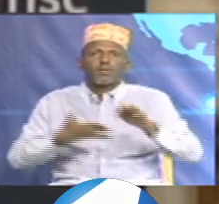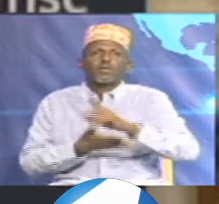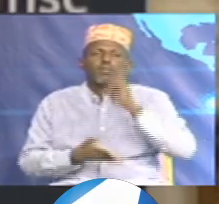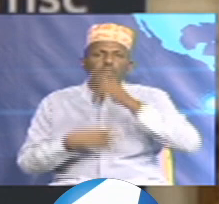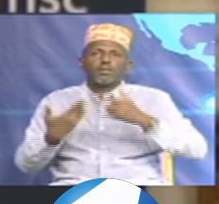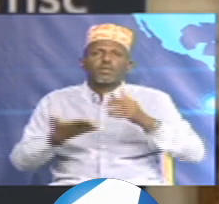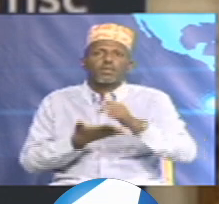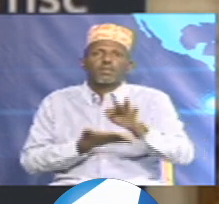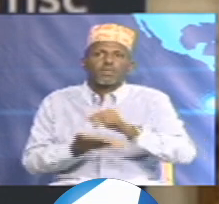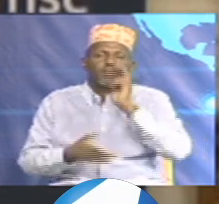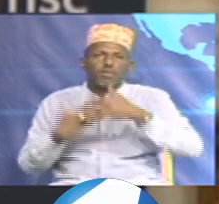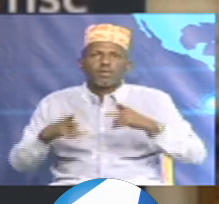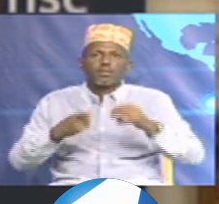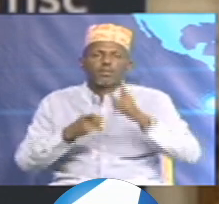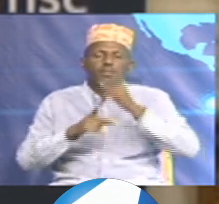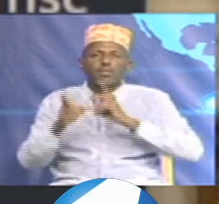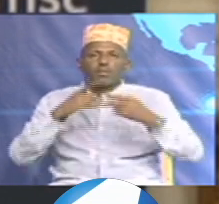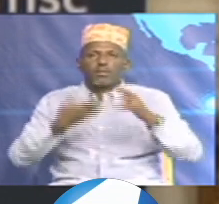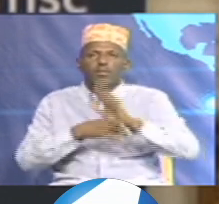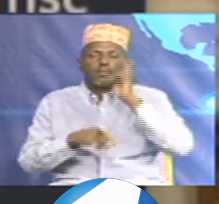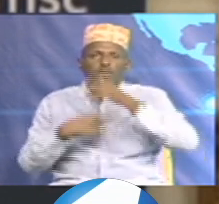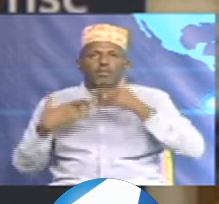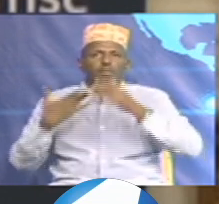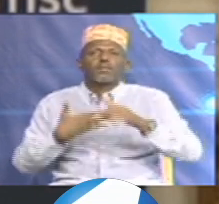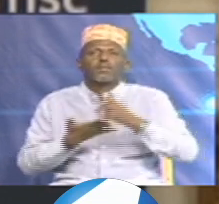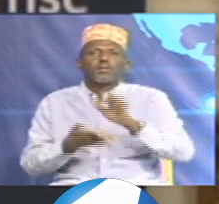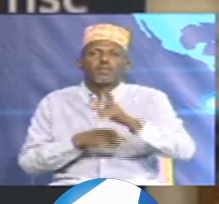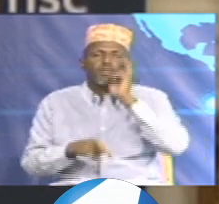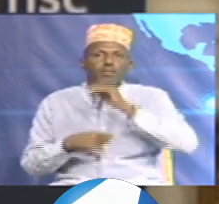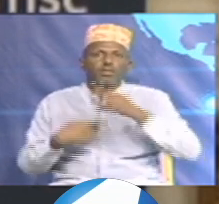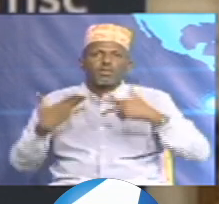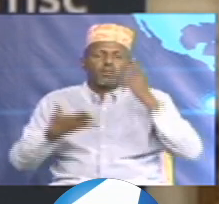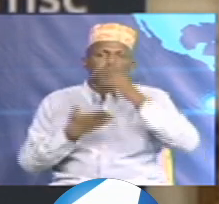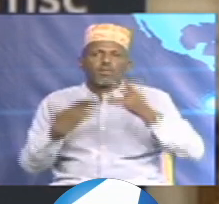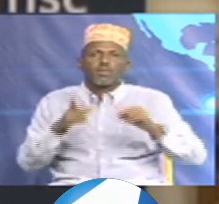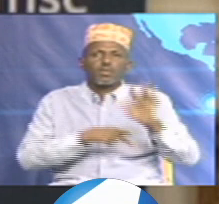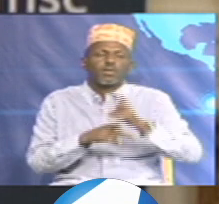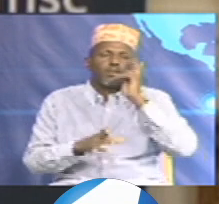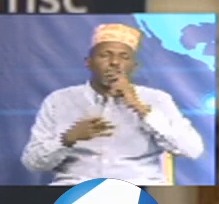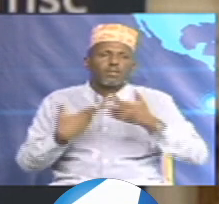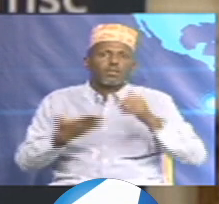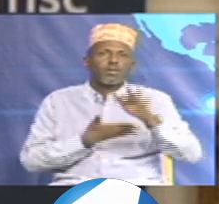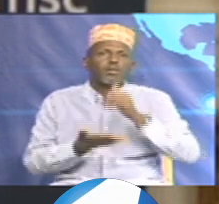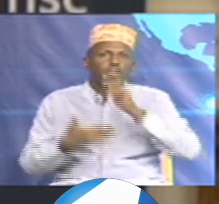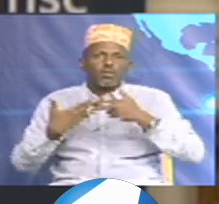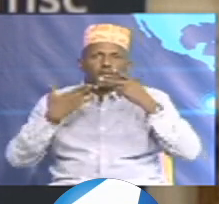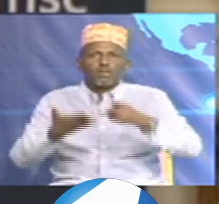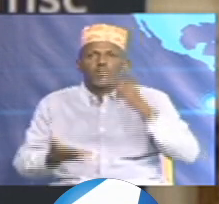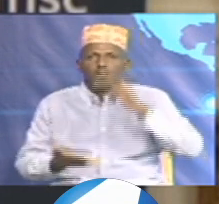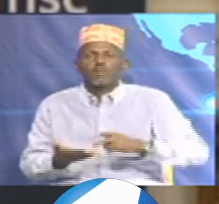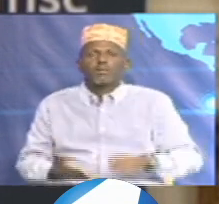c'était donc lors de son premier grand discours de politique étrangère devant ses partenaires européens. Message donc bien reçu par ces derniers.